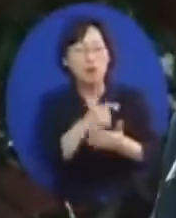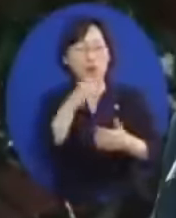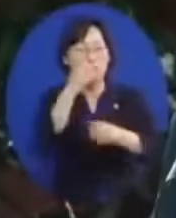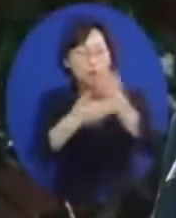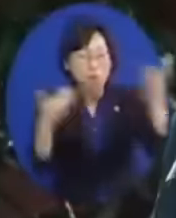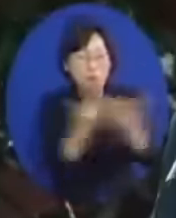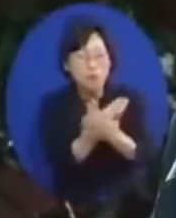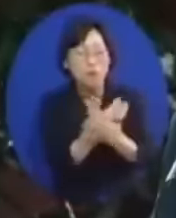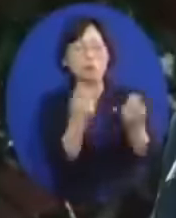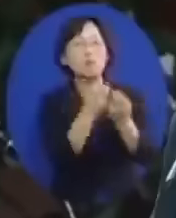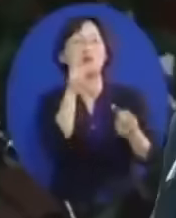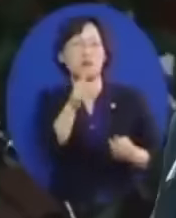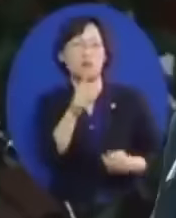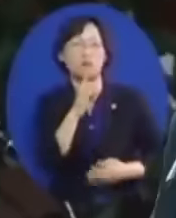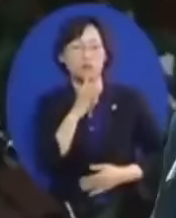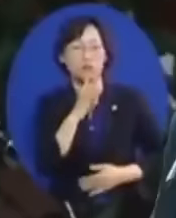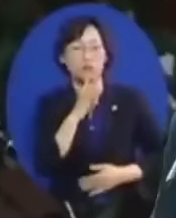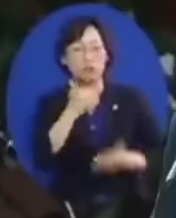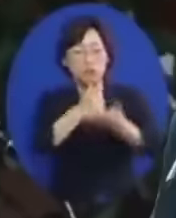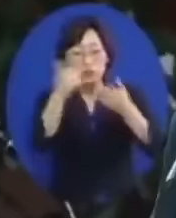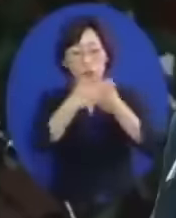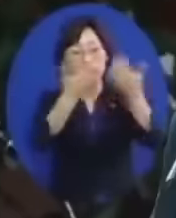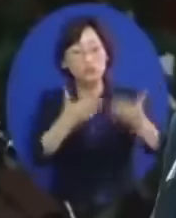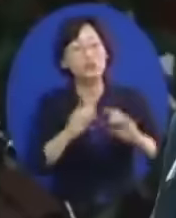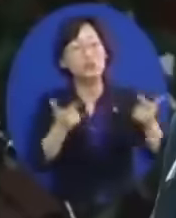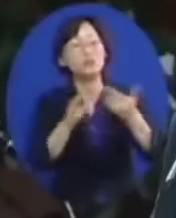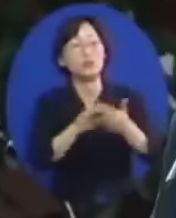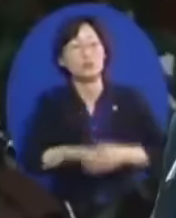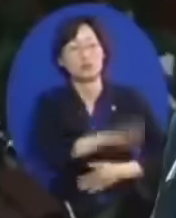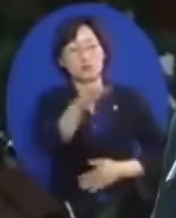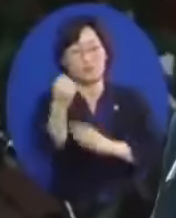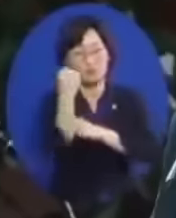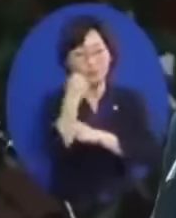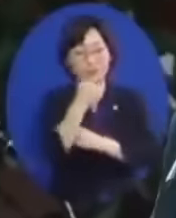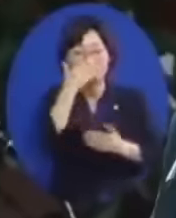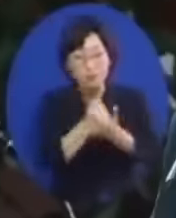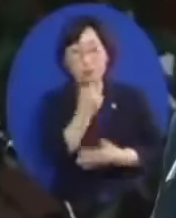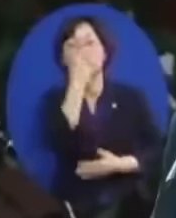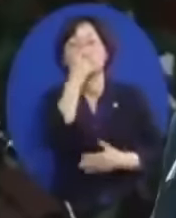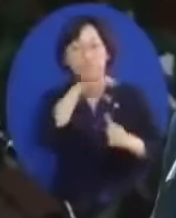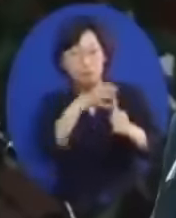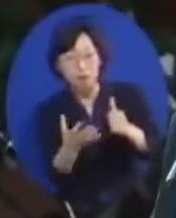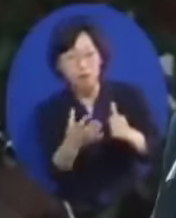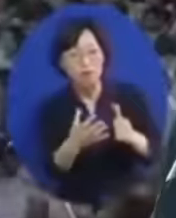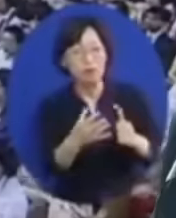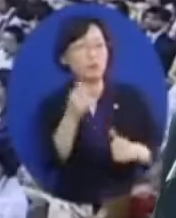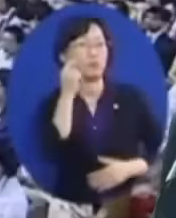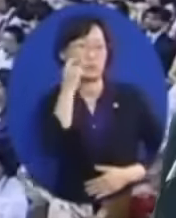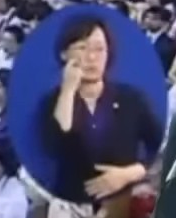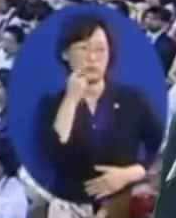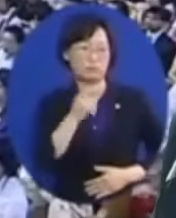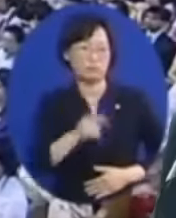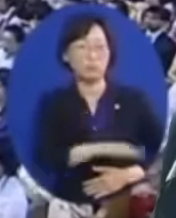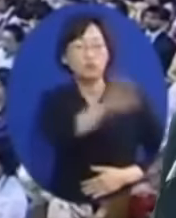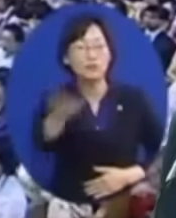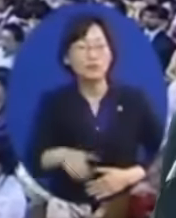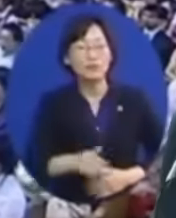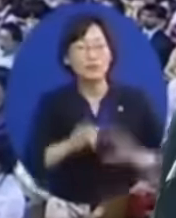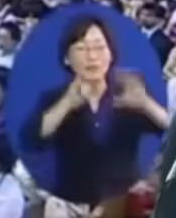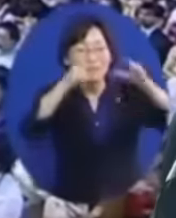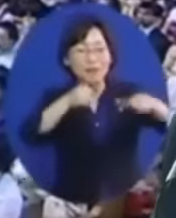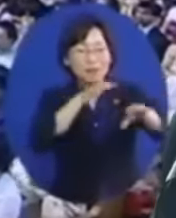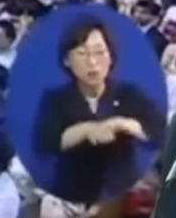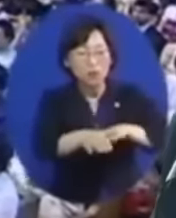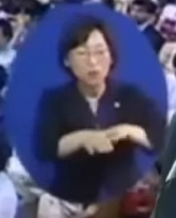없습니다. 주님이 도와주지 아니하시면 우리 힘으로 우리의 죄책을 벗어날 수가 없는 것입니다. 우리는 또 세 속의